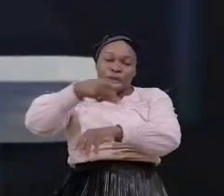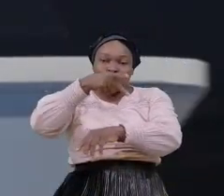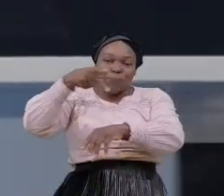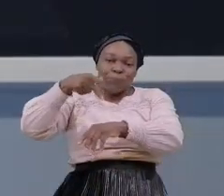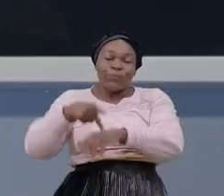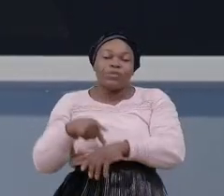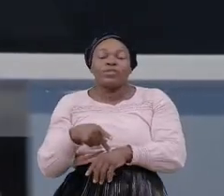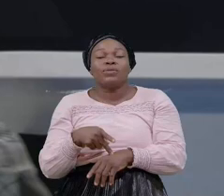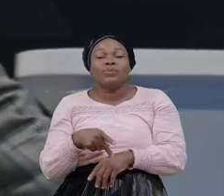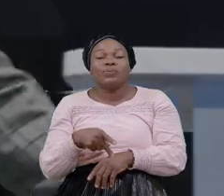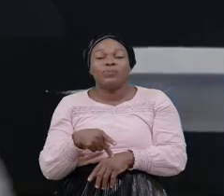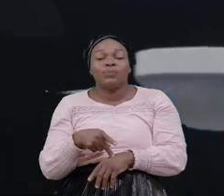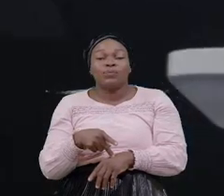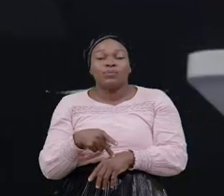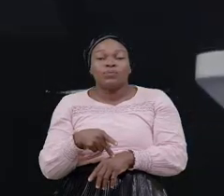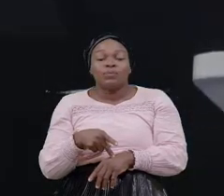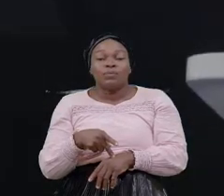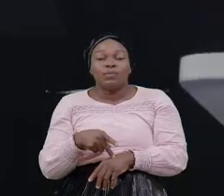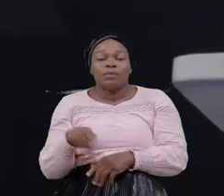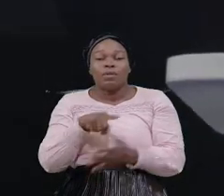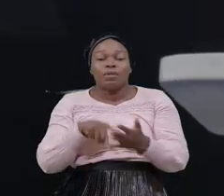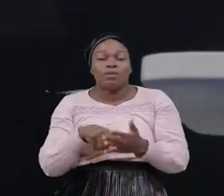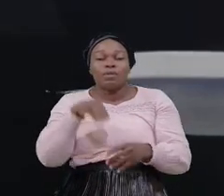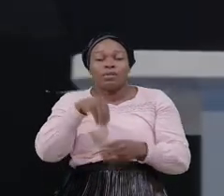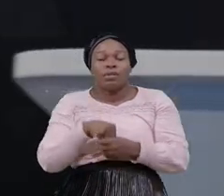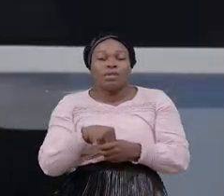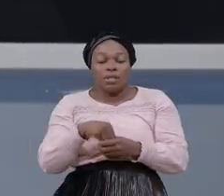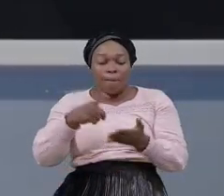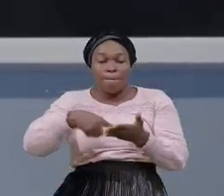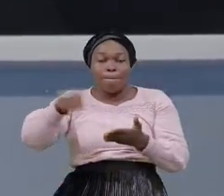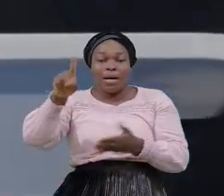du souverain sacrificateur.